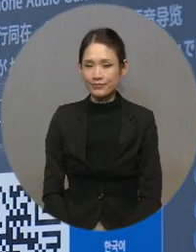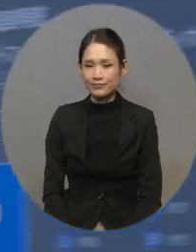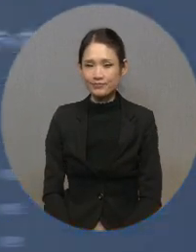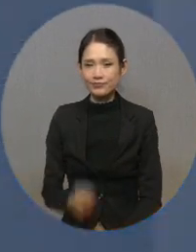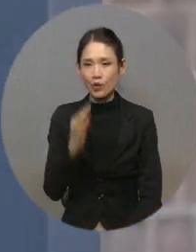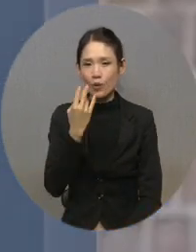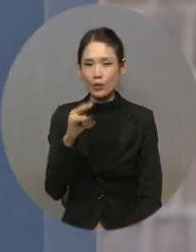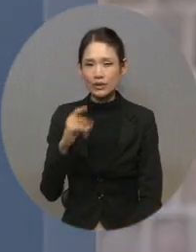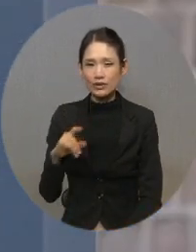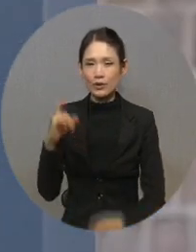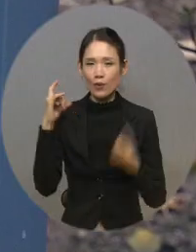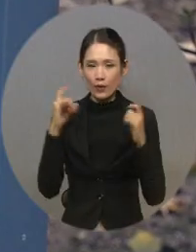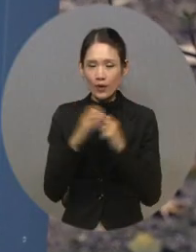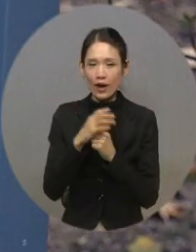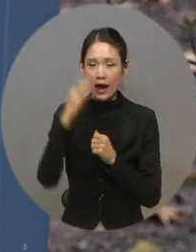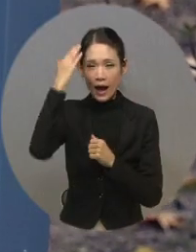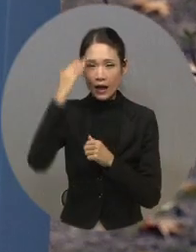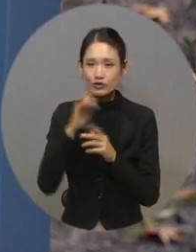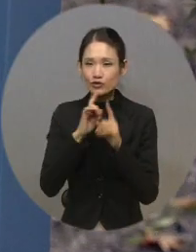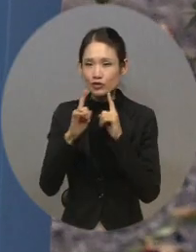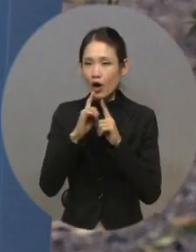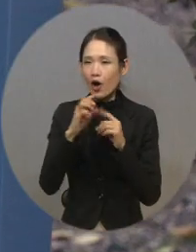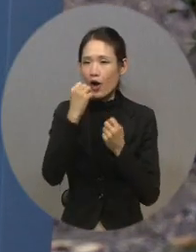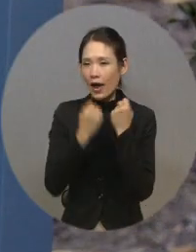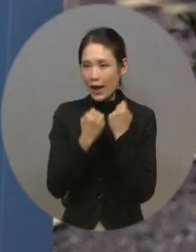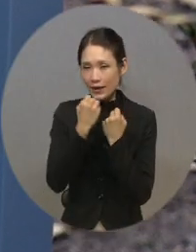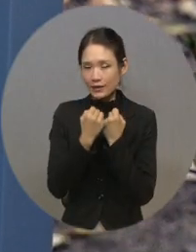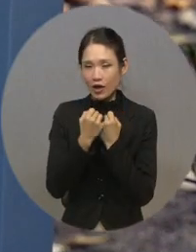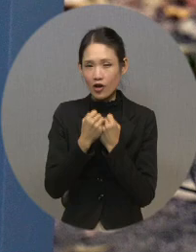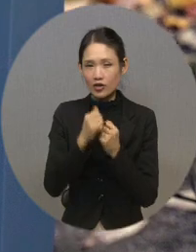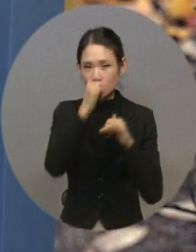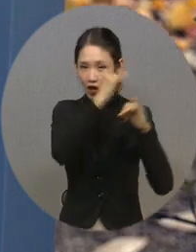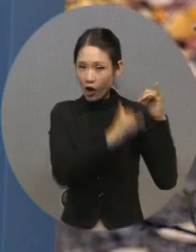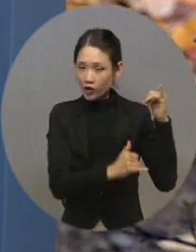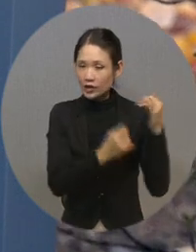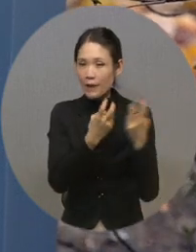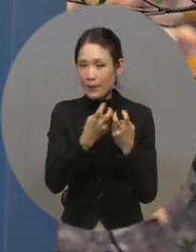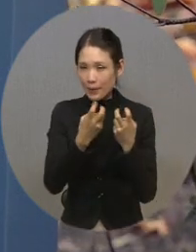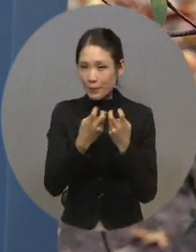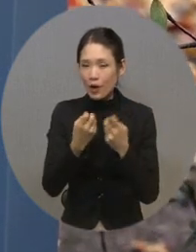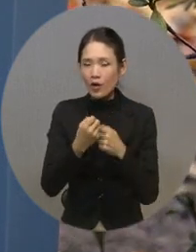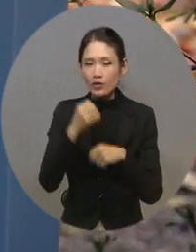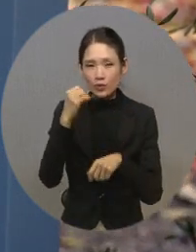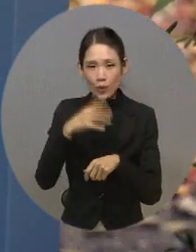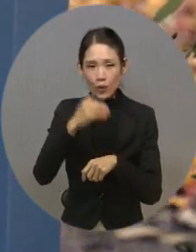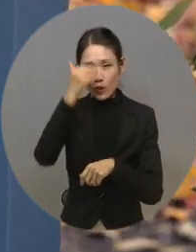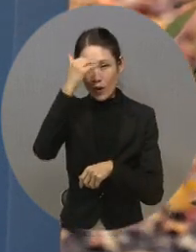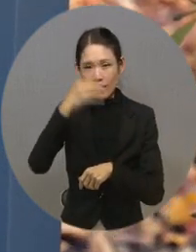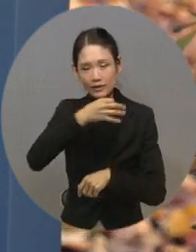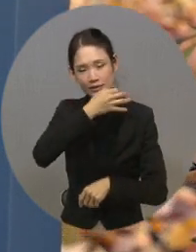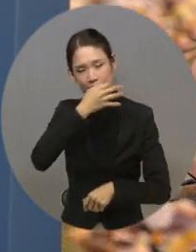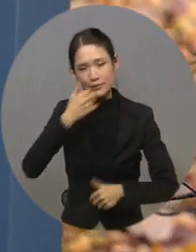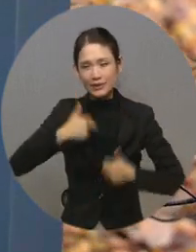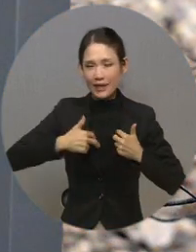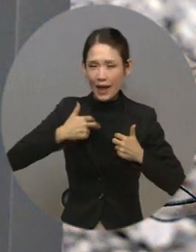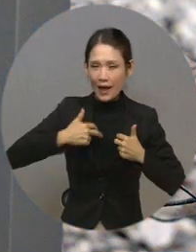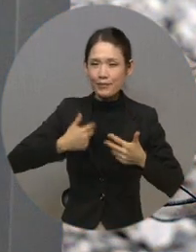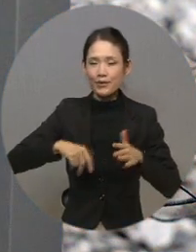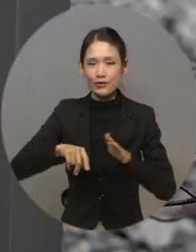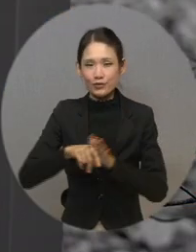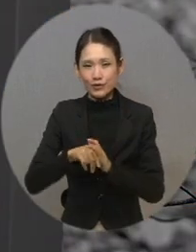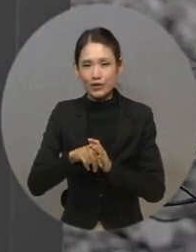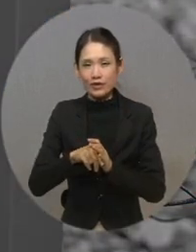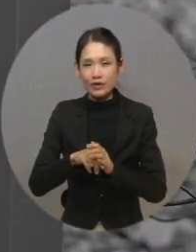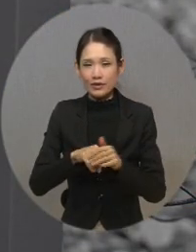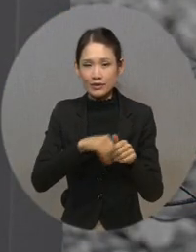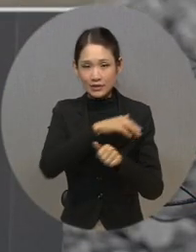가이드 한국어에서는 역사적 사실을 단순히 설명하는 방식에서 벗어나 관람객의 흥미를 높일 수 있도록 당시의